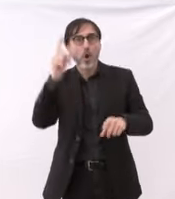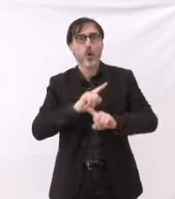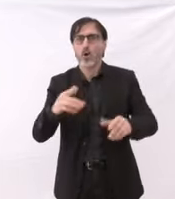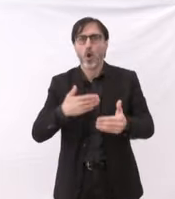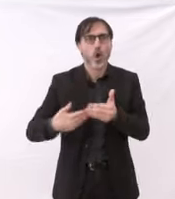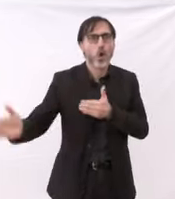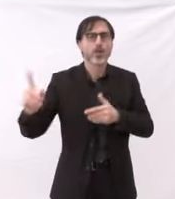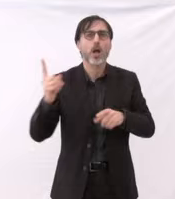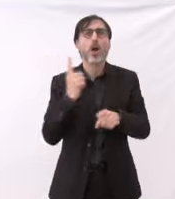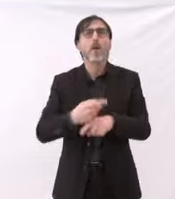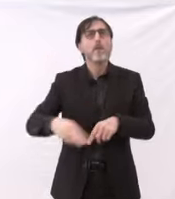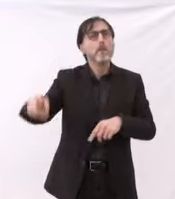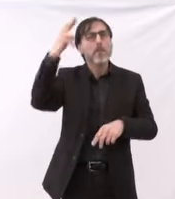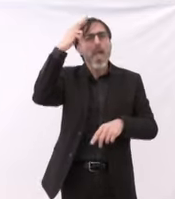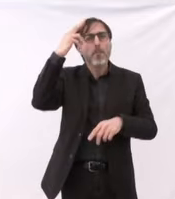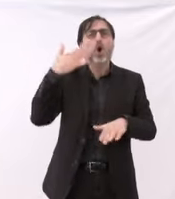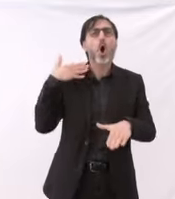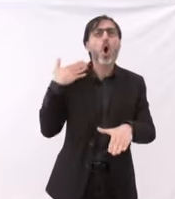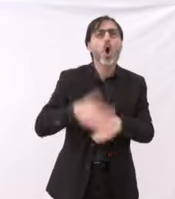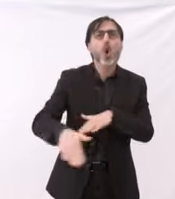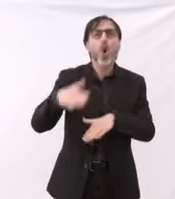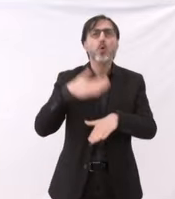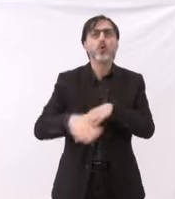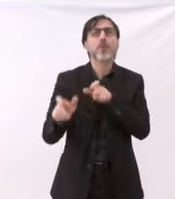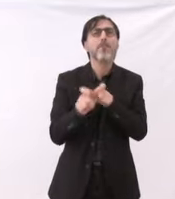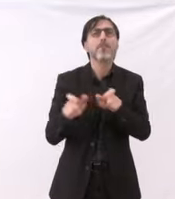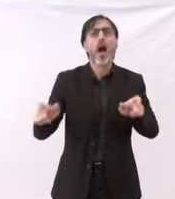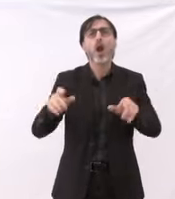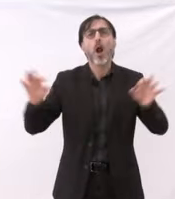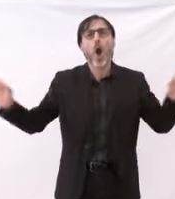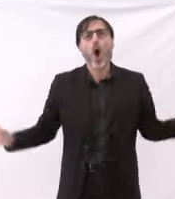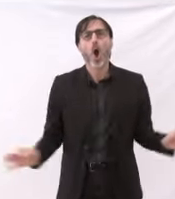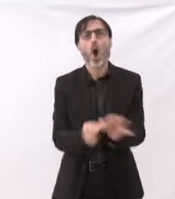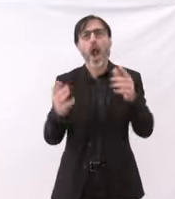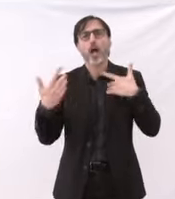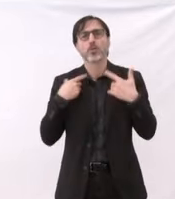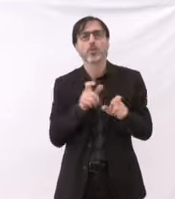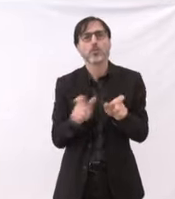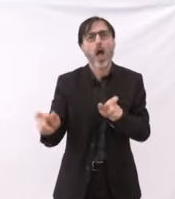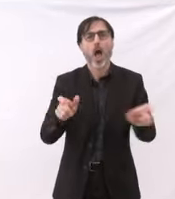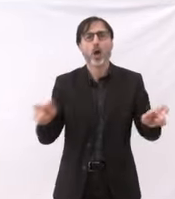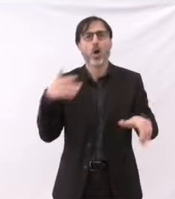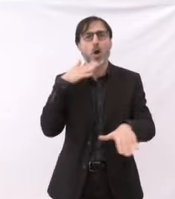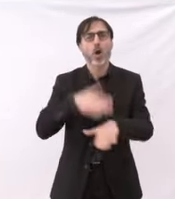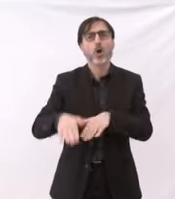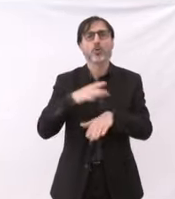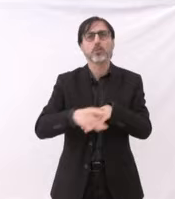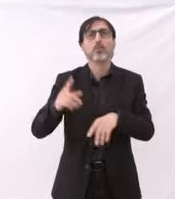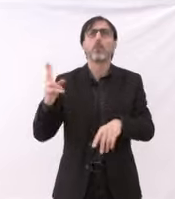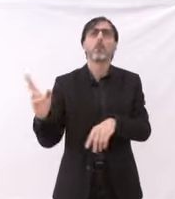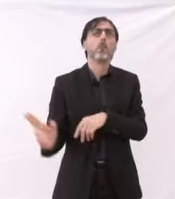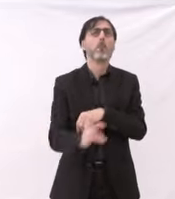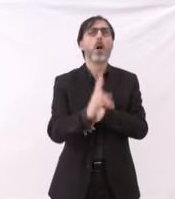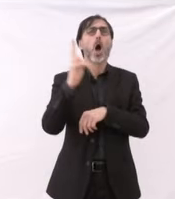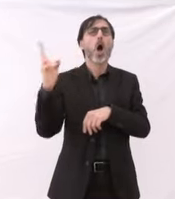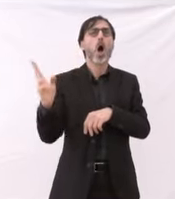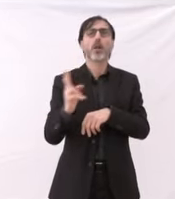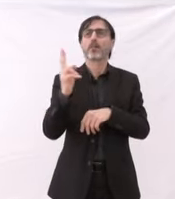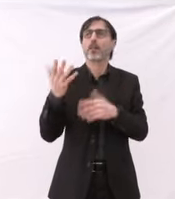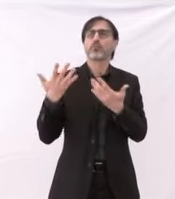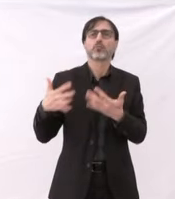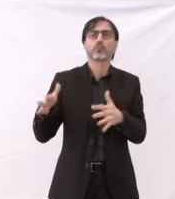quella memoria che usa parole d'occasione per celebrare in morte